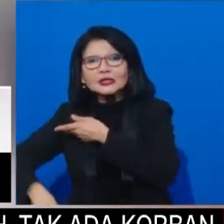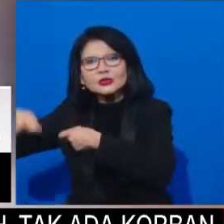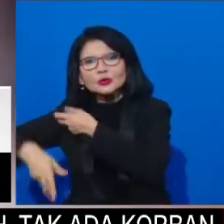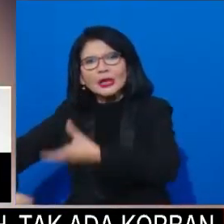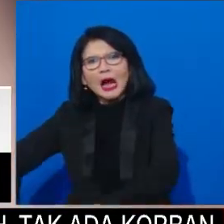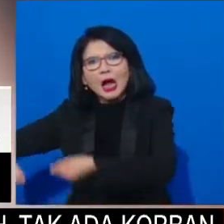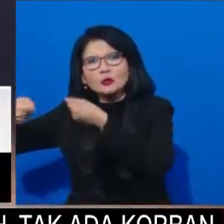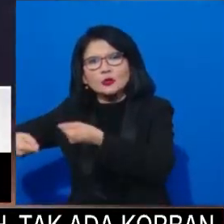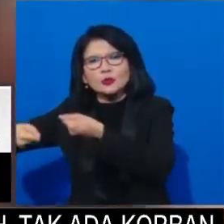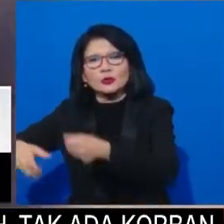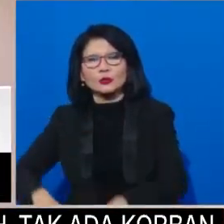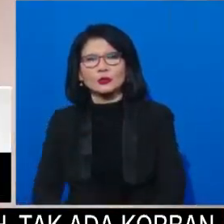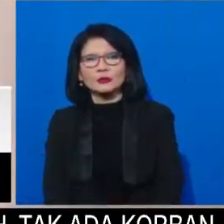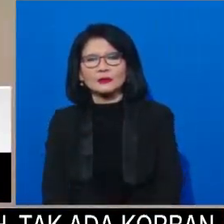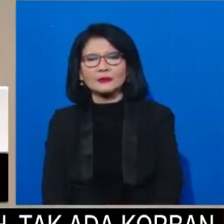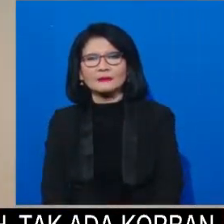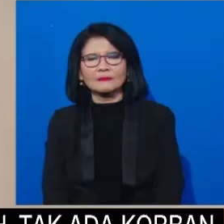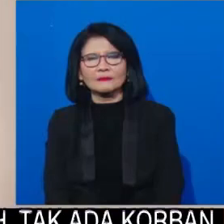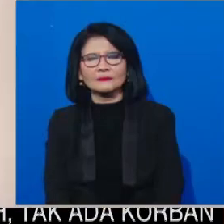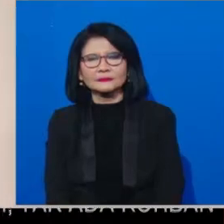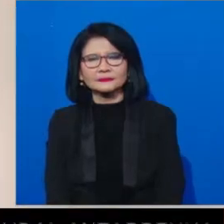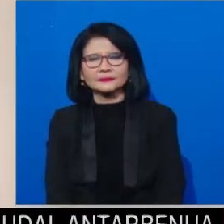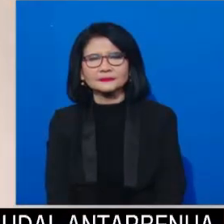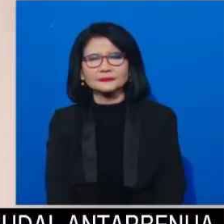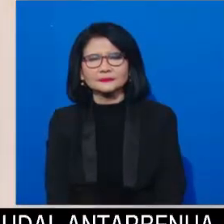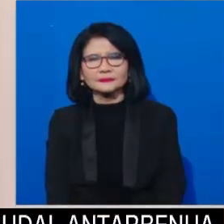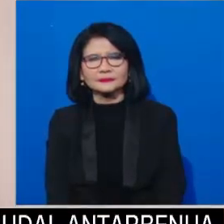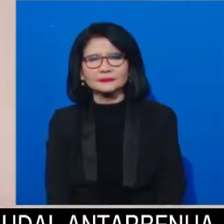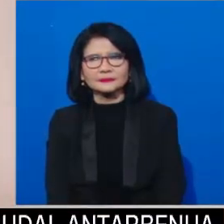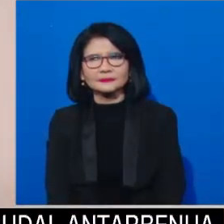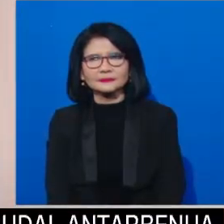karung. Tim Liputan CNN Indonesia. Tapi sekarang berani.